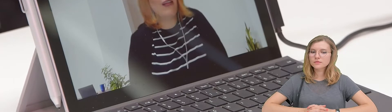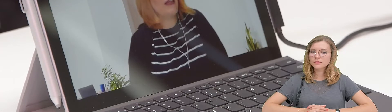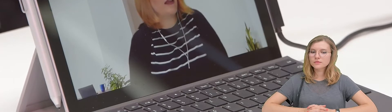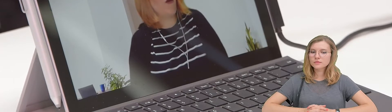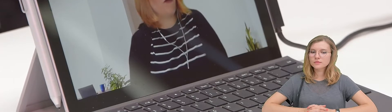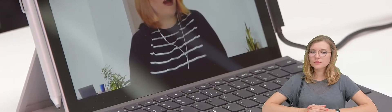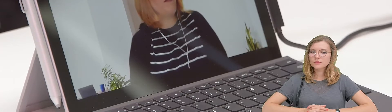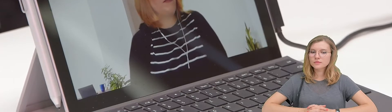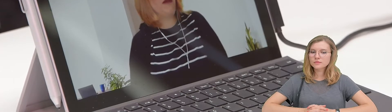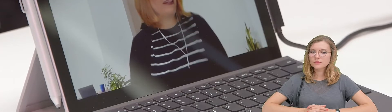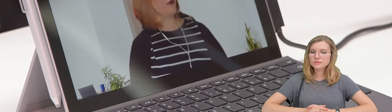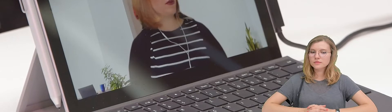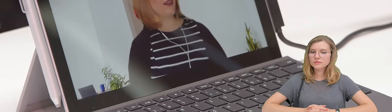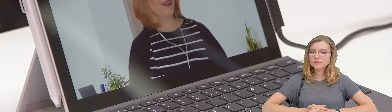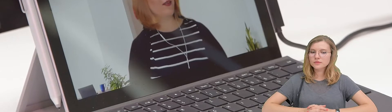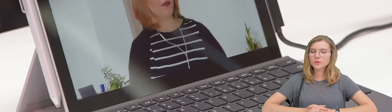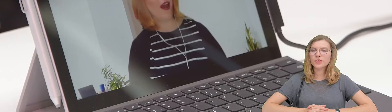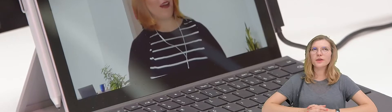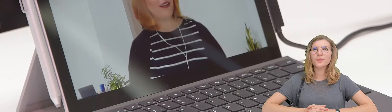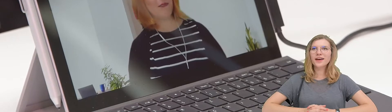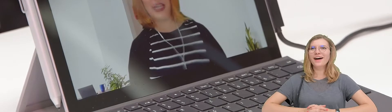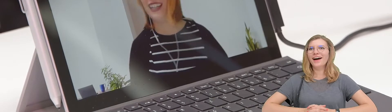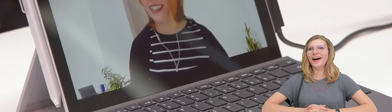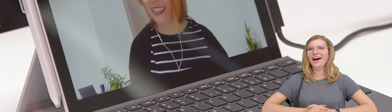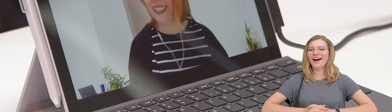an Textaufgaben im Matheunterricht